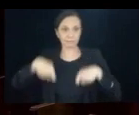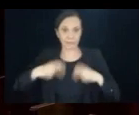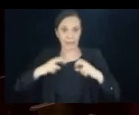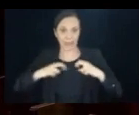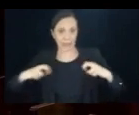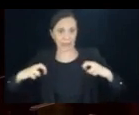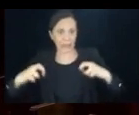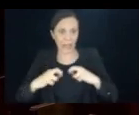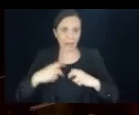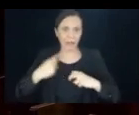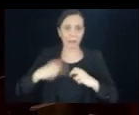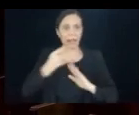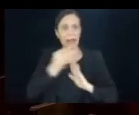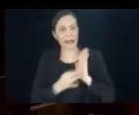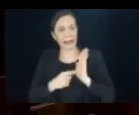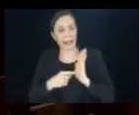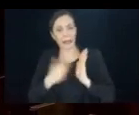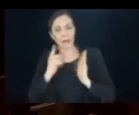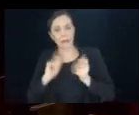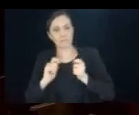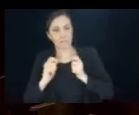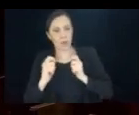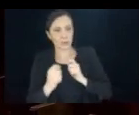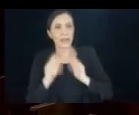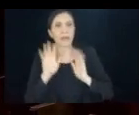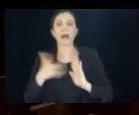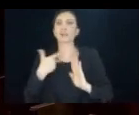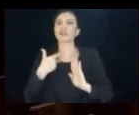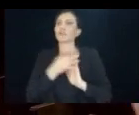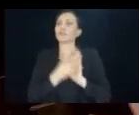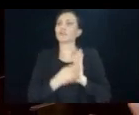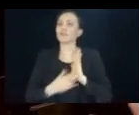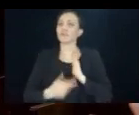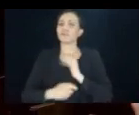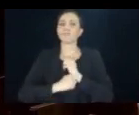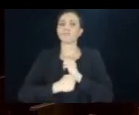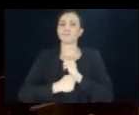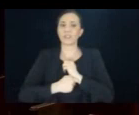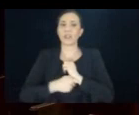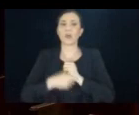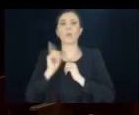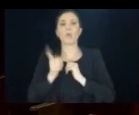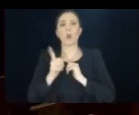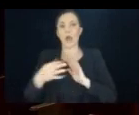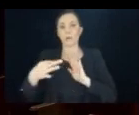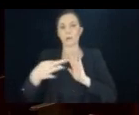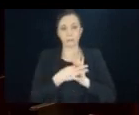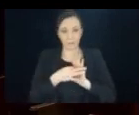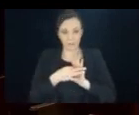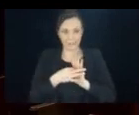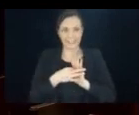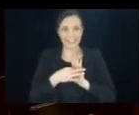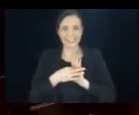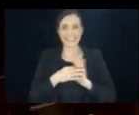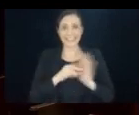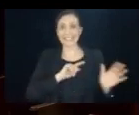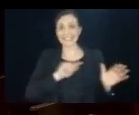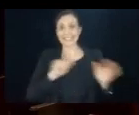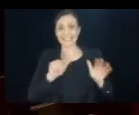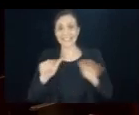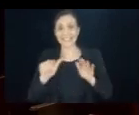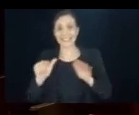per rivederle, in cui però venivano fissati dei paletti molto chiari. Uno di questi paletti era che nell'arco